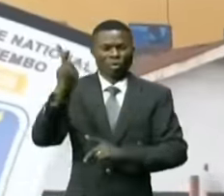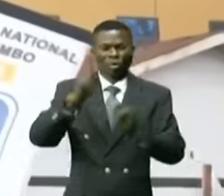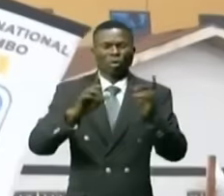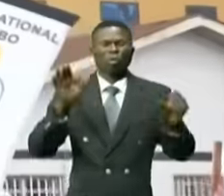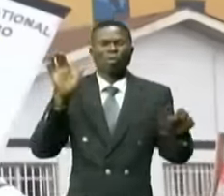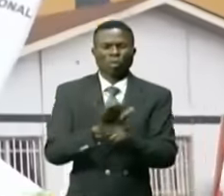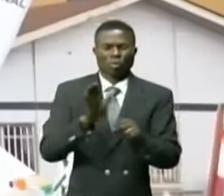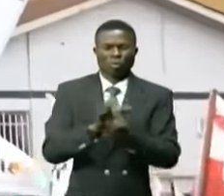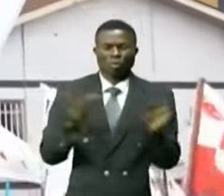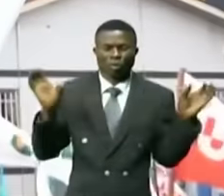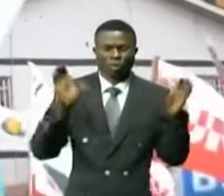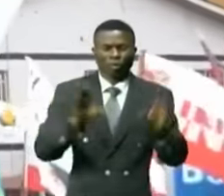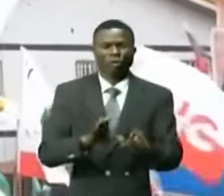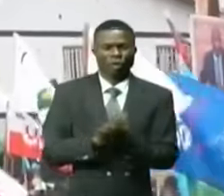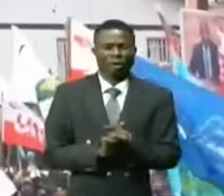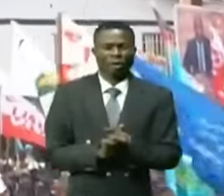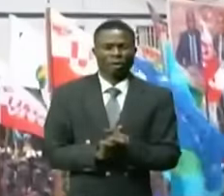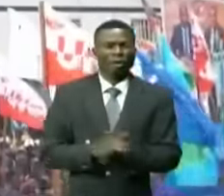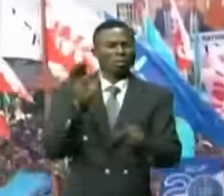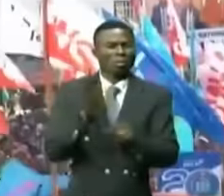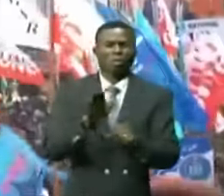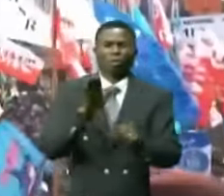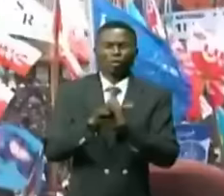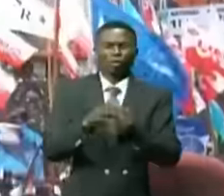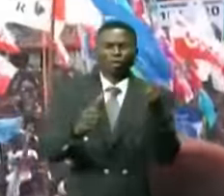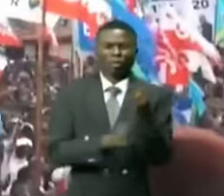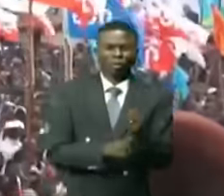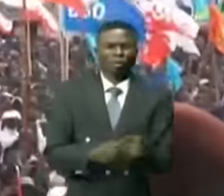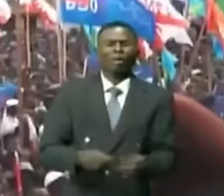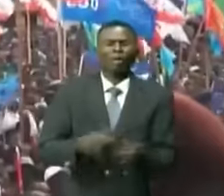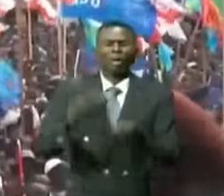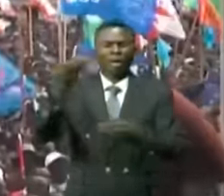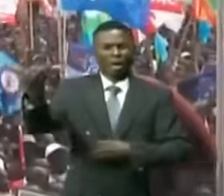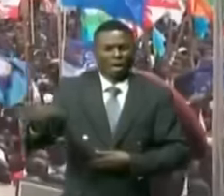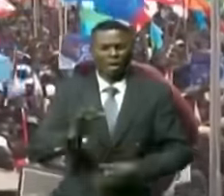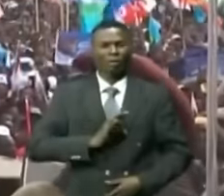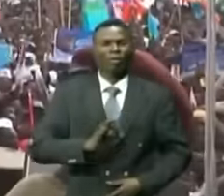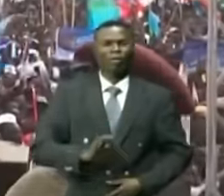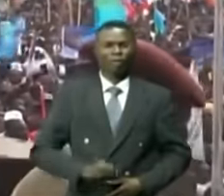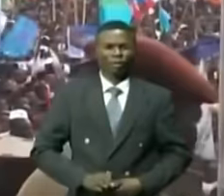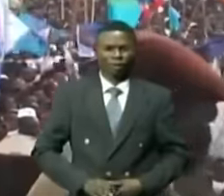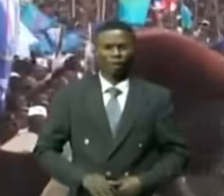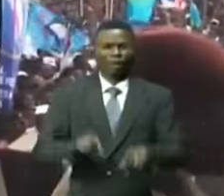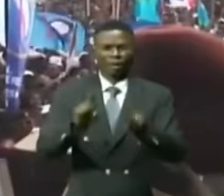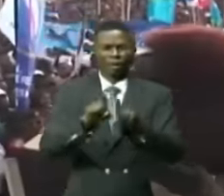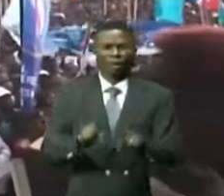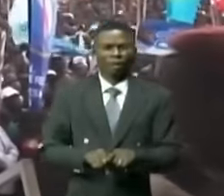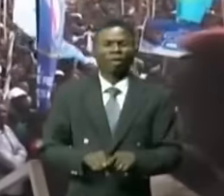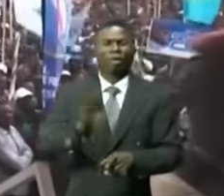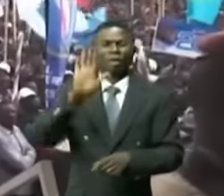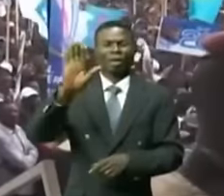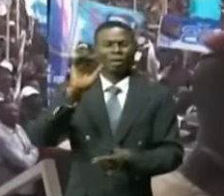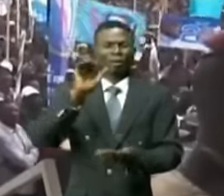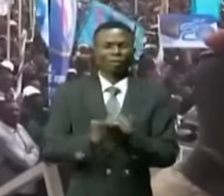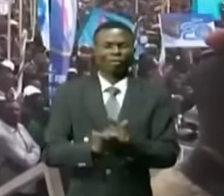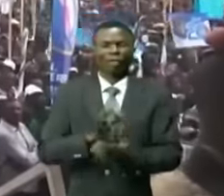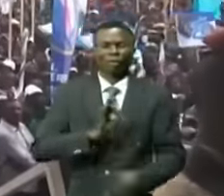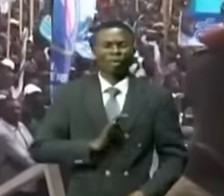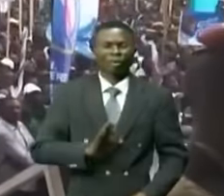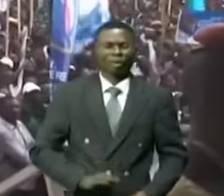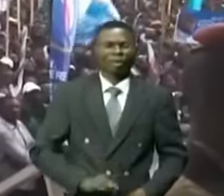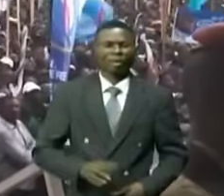effervescence a offert un bain de foule à Félix Antoine Tshisekedi Tshilombo ainsi qu'à la première dame Denise